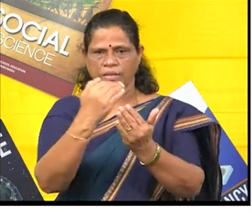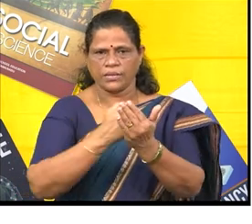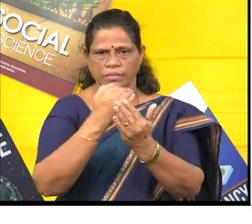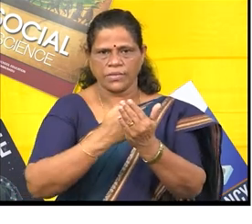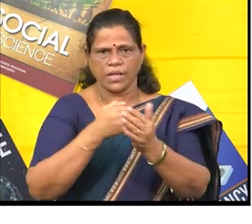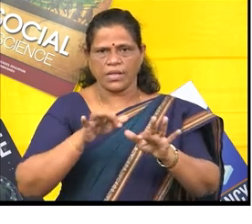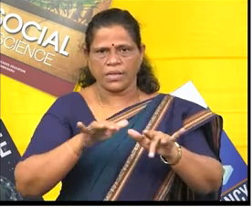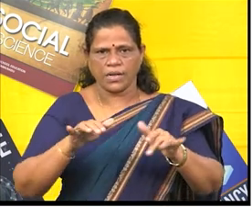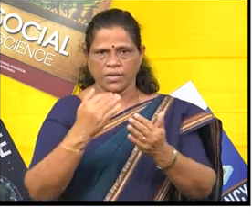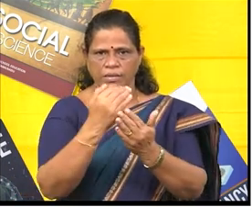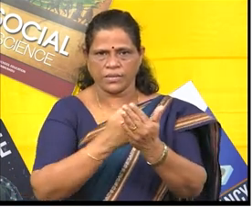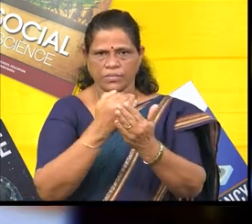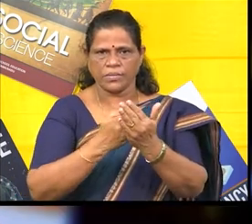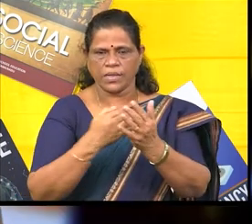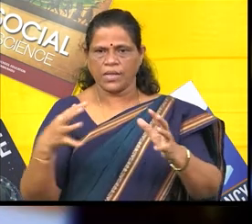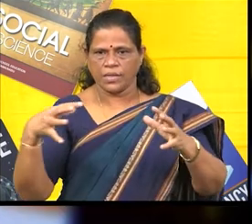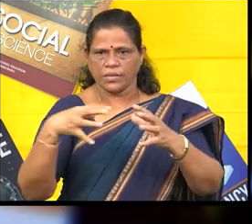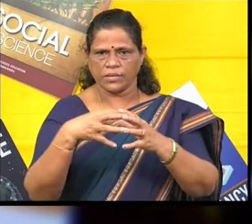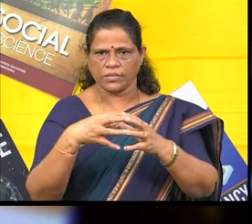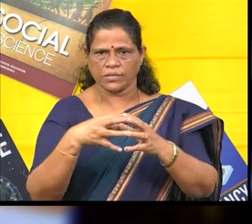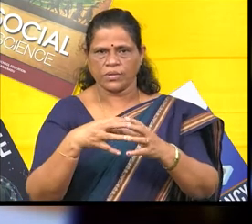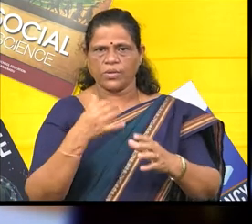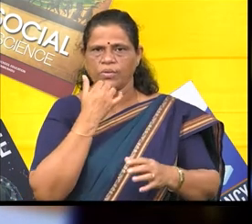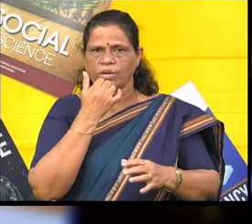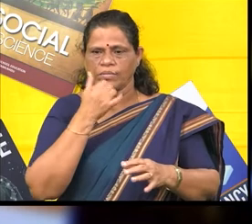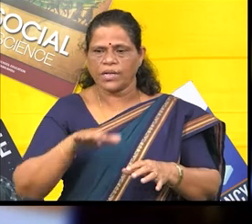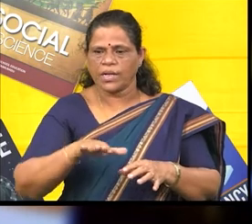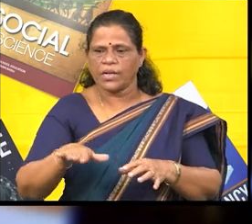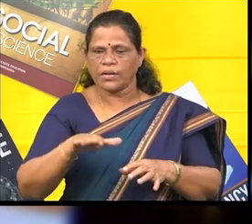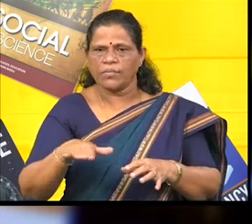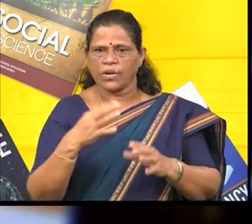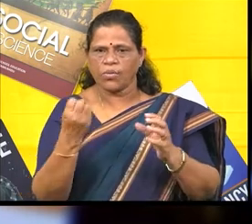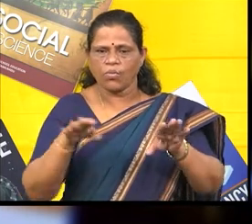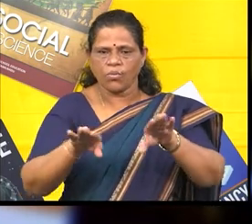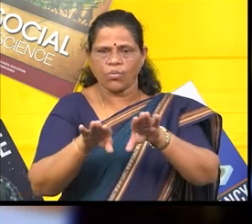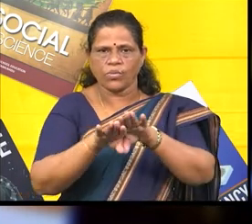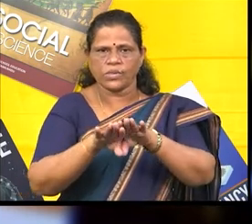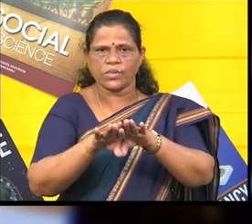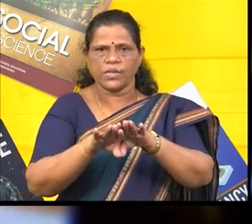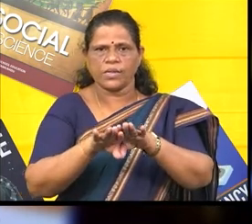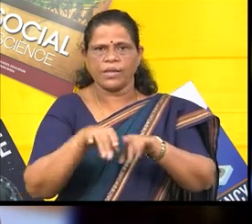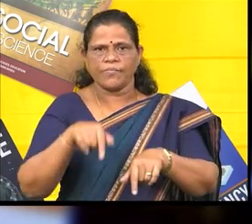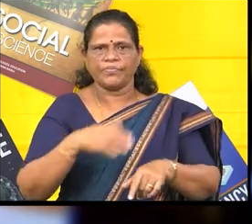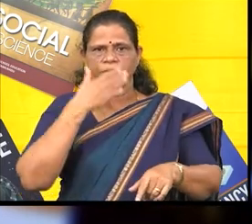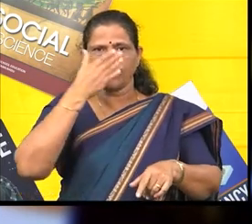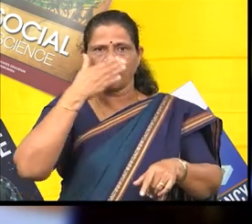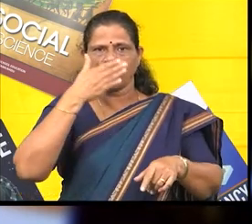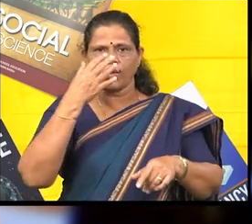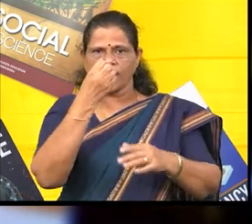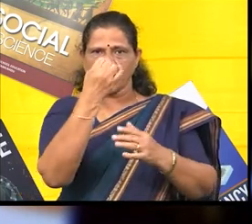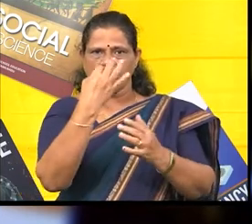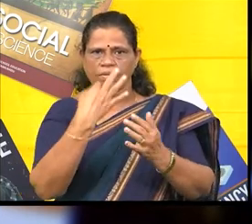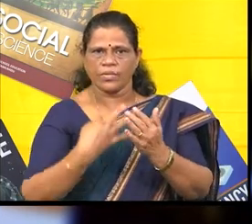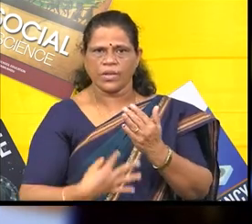அந்த கணினியில் சேகரித்து வைத்த தகவல்களோடு இங்கே குற்றம் நடந்த இடத்தில் சேகரிக்கப்பட்ட அளவுகளையும் ஒப்பீடு செய்து அந்த உயிரியல்